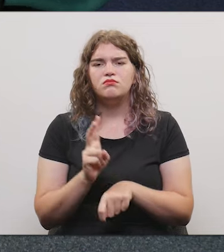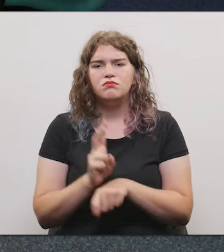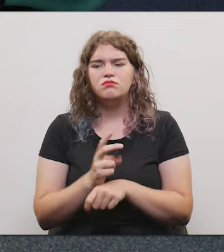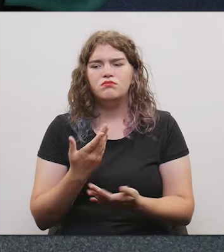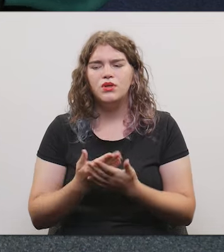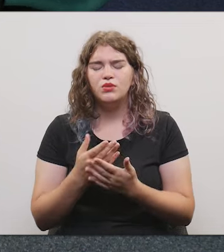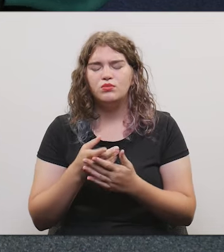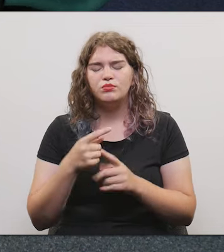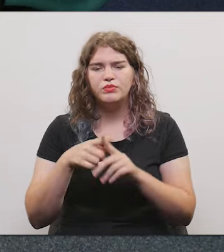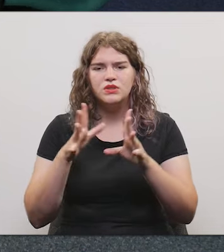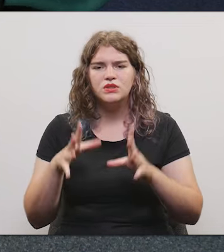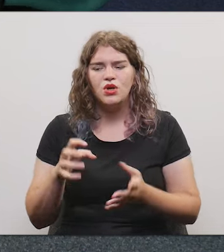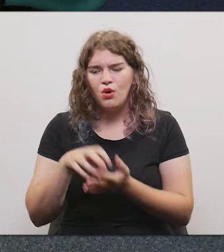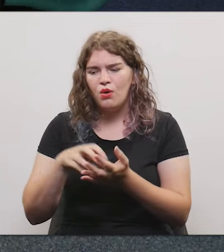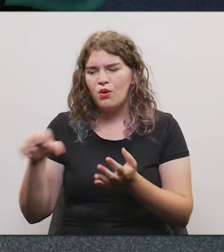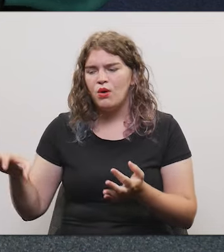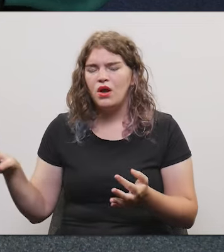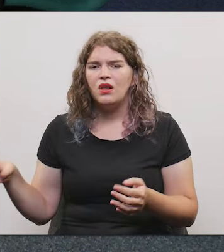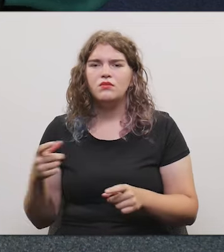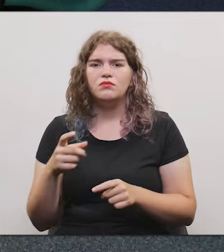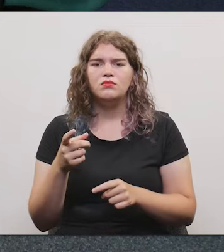locale, felul în care